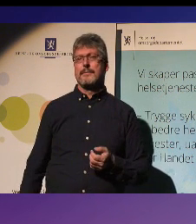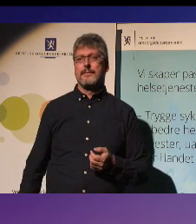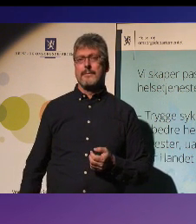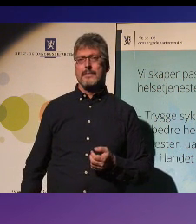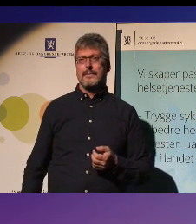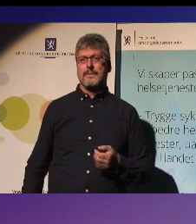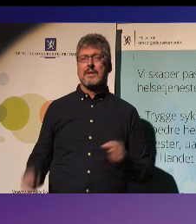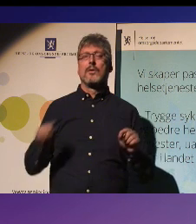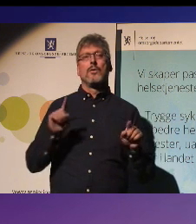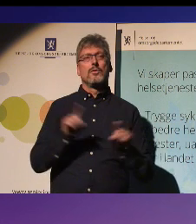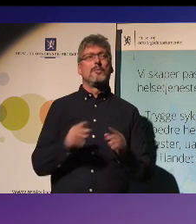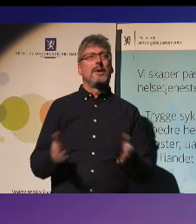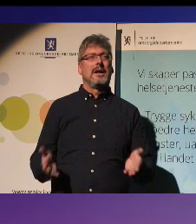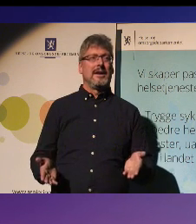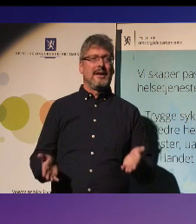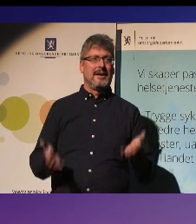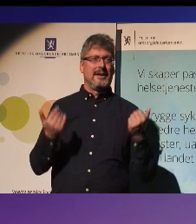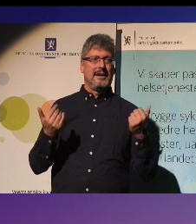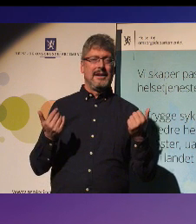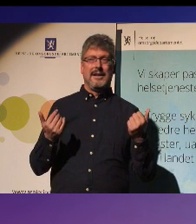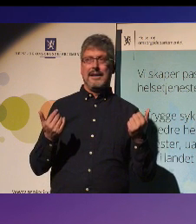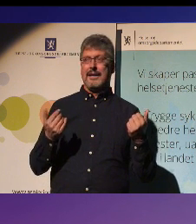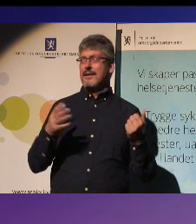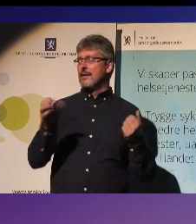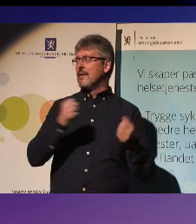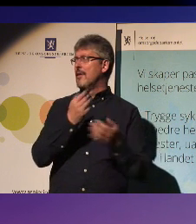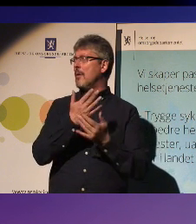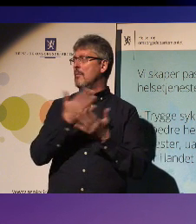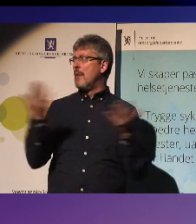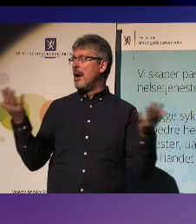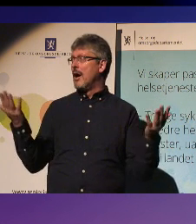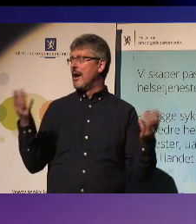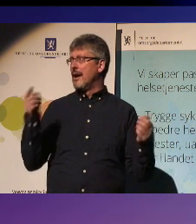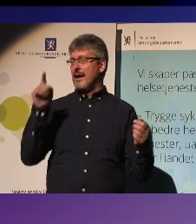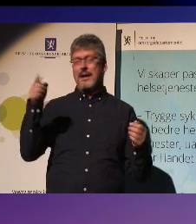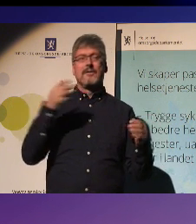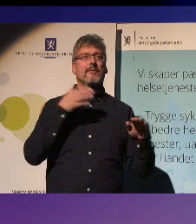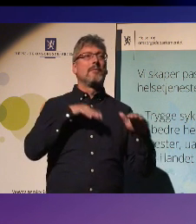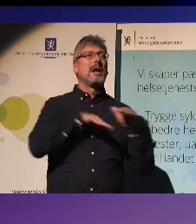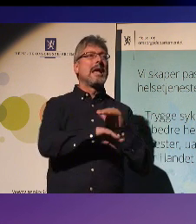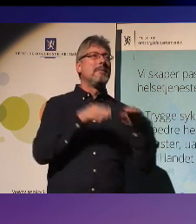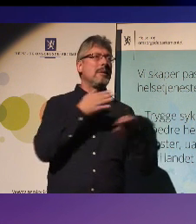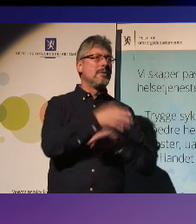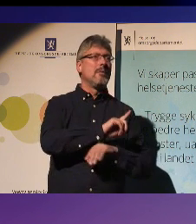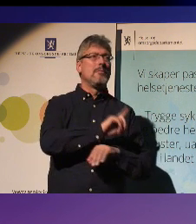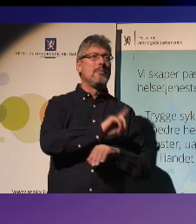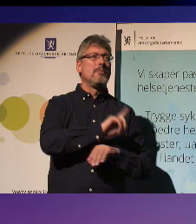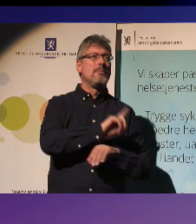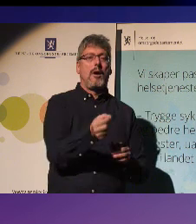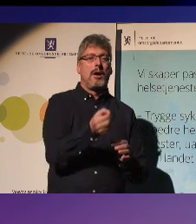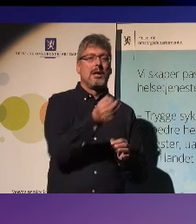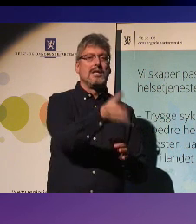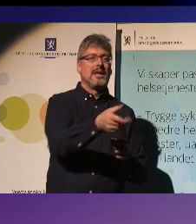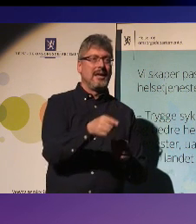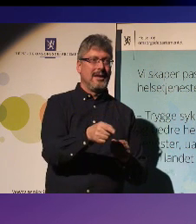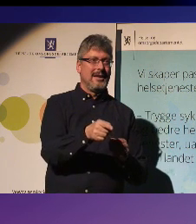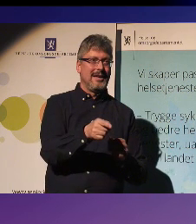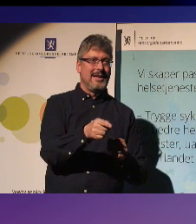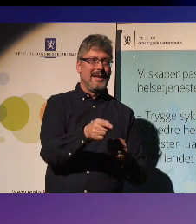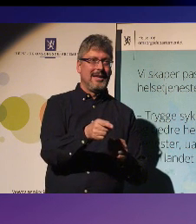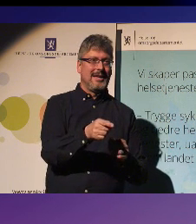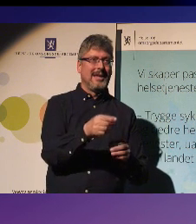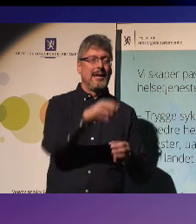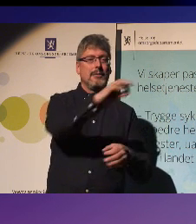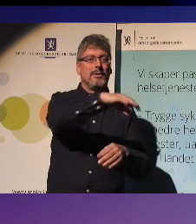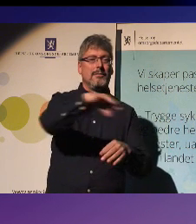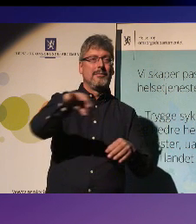det lett å hente ut gevinster på. Vi har jo mange som fær på hjemmebesøk bare for å egentlig gi dosering av